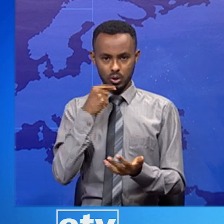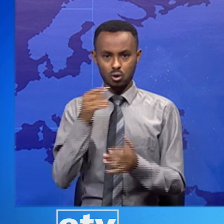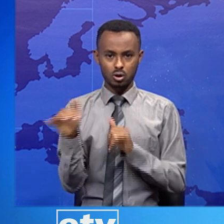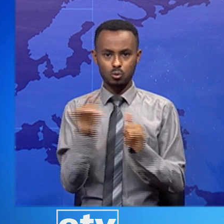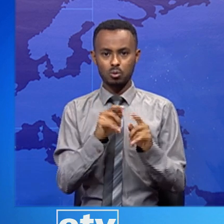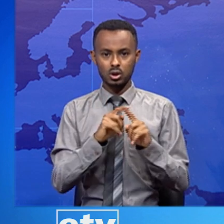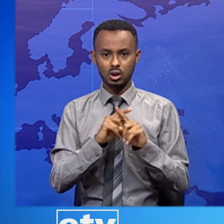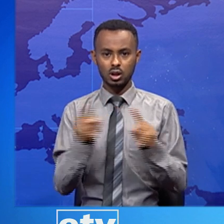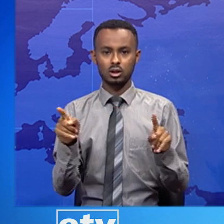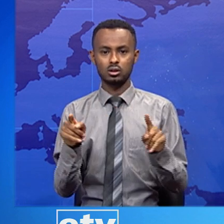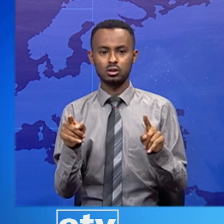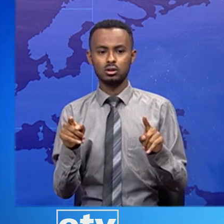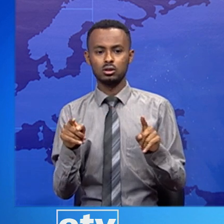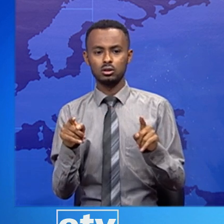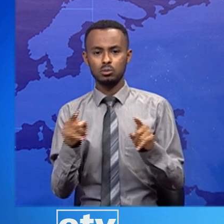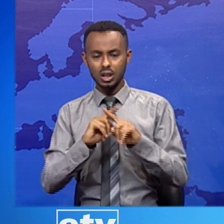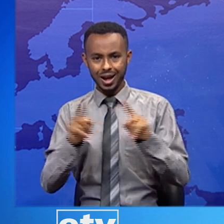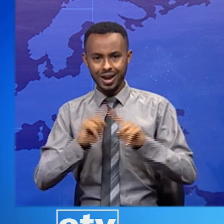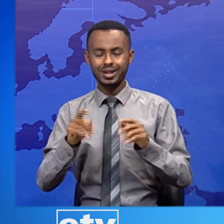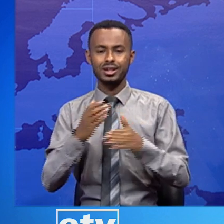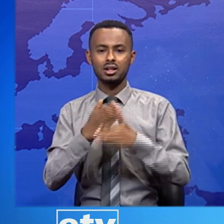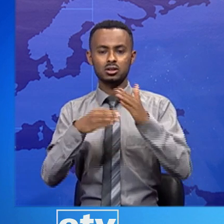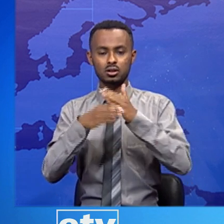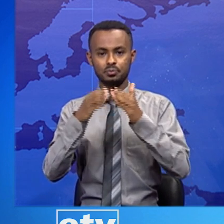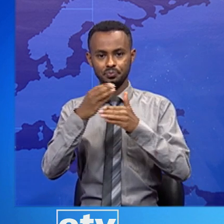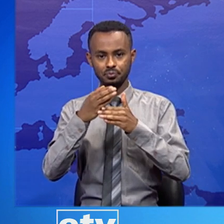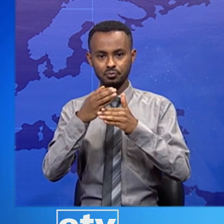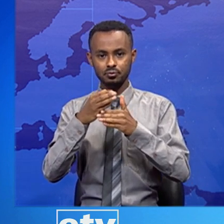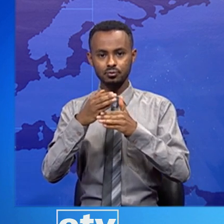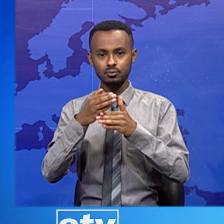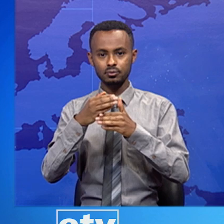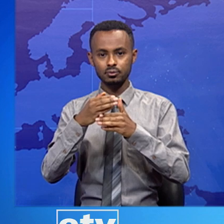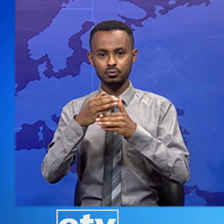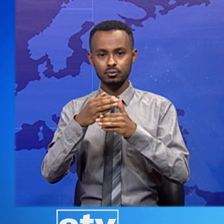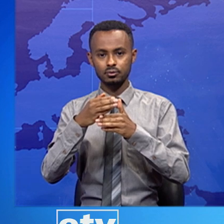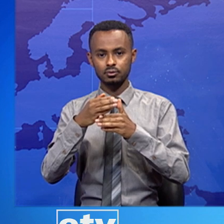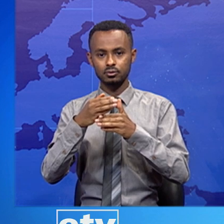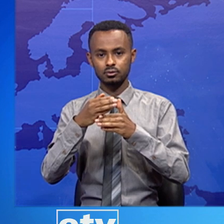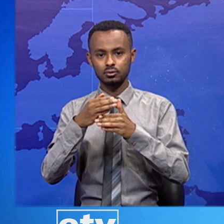ባለሀብት የምንለው ደግሞ በደረጃ በጣም በተለያየ ደረጃ